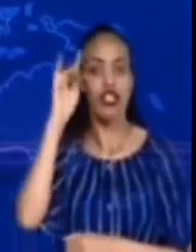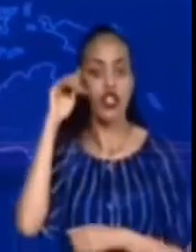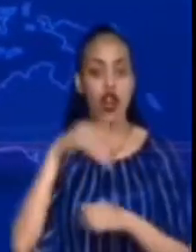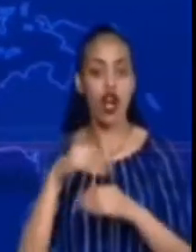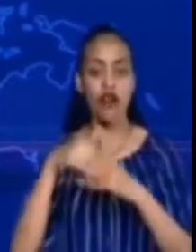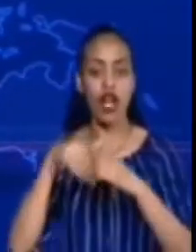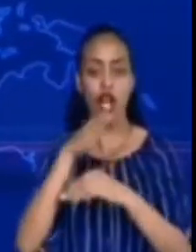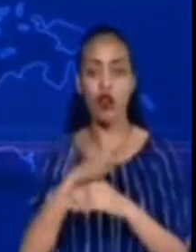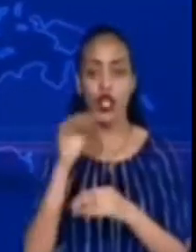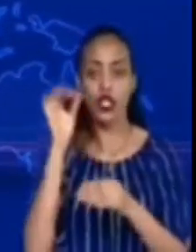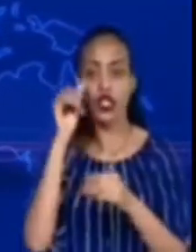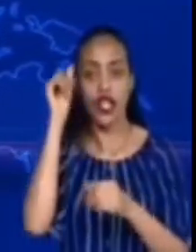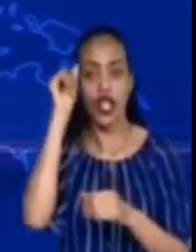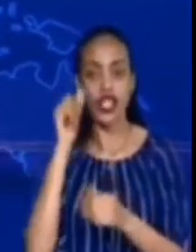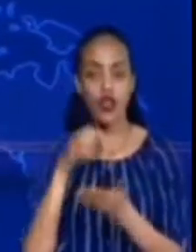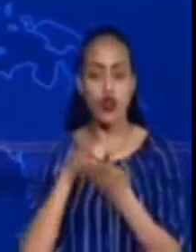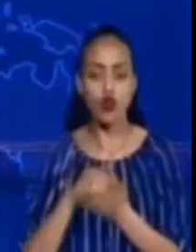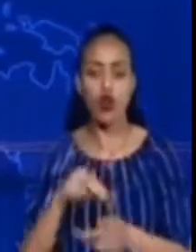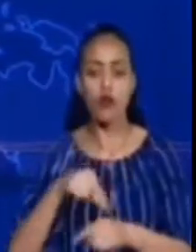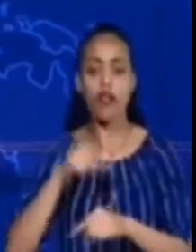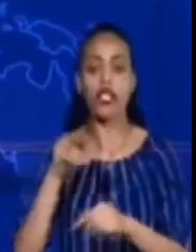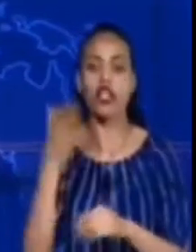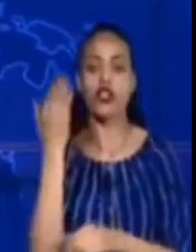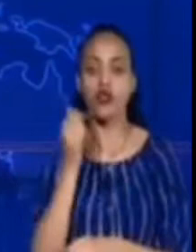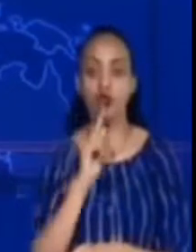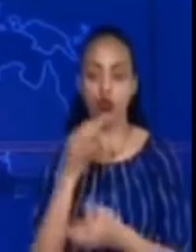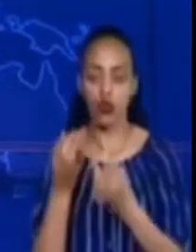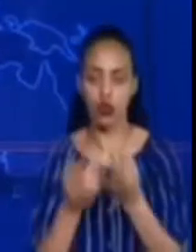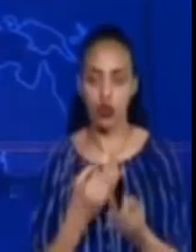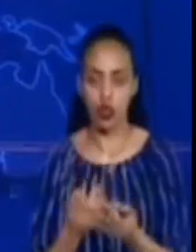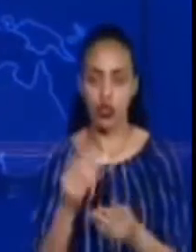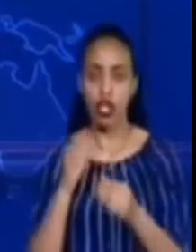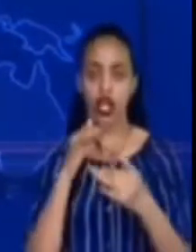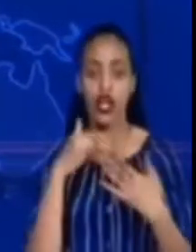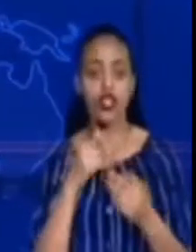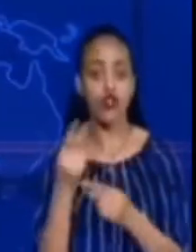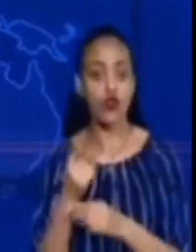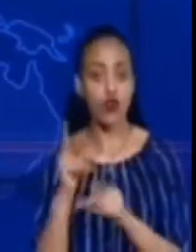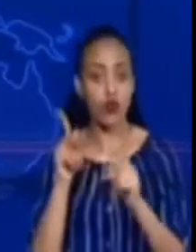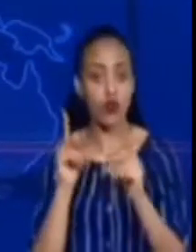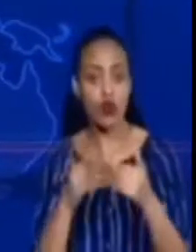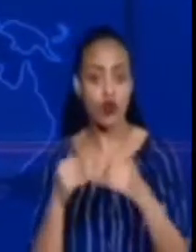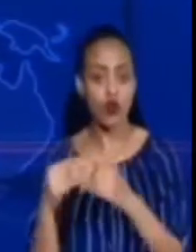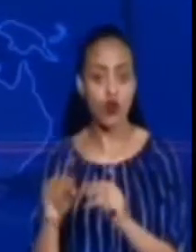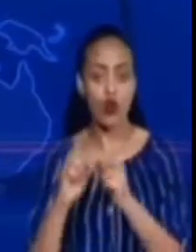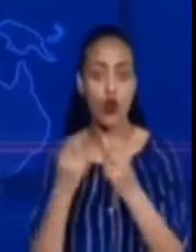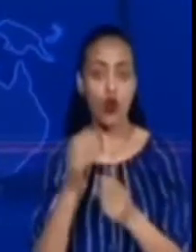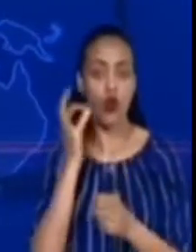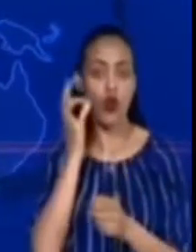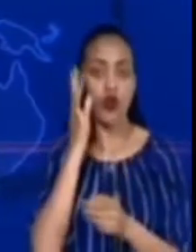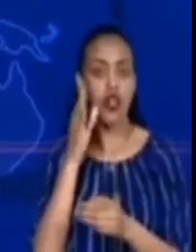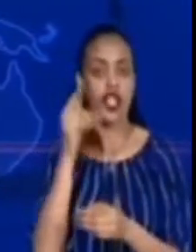ቢአፋብደተኒ ቦታብደተኒ ቦታብደተኒ ቤንት ፊ ቀረቲ